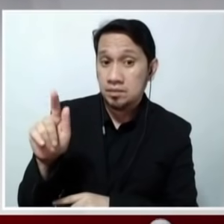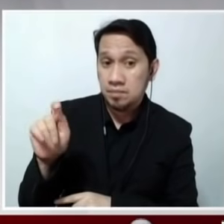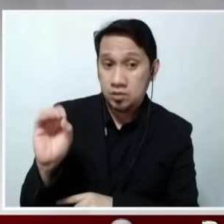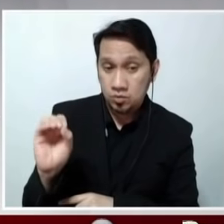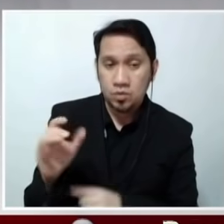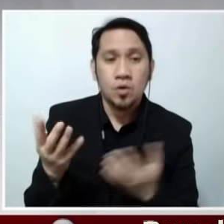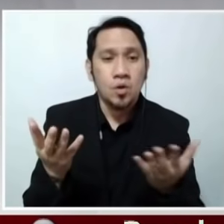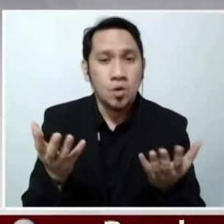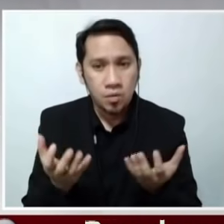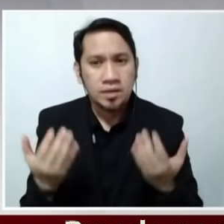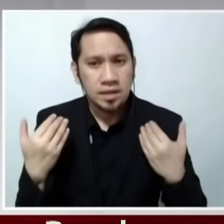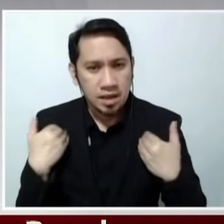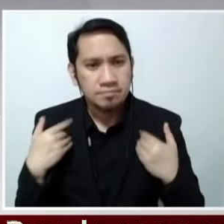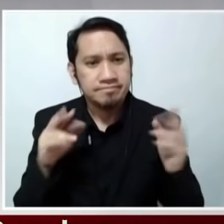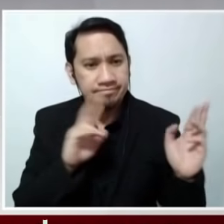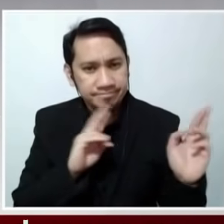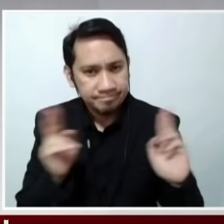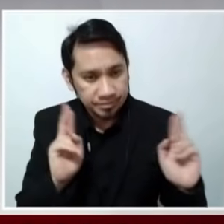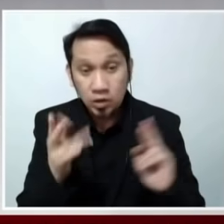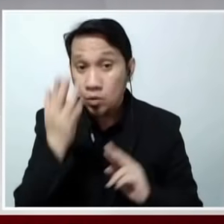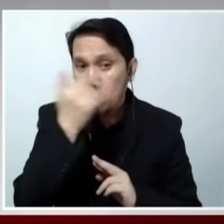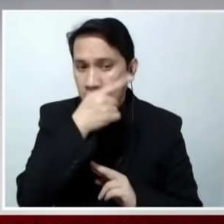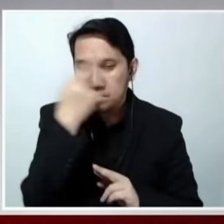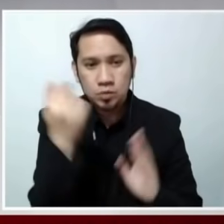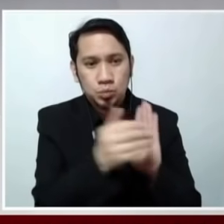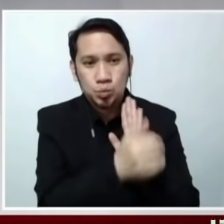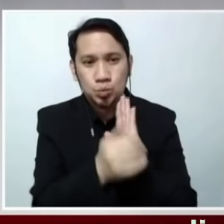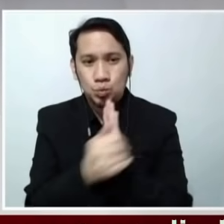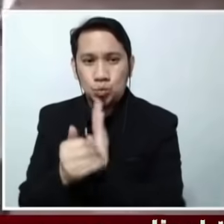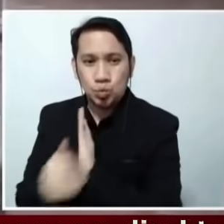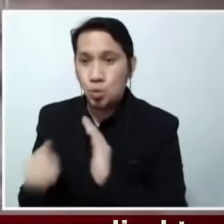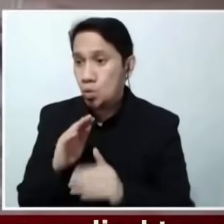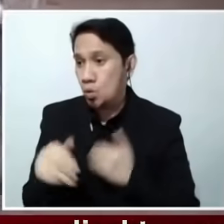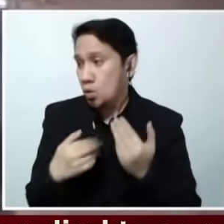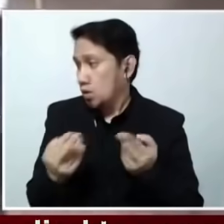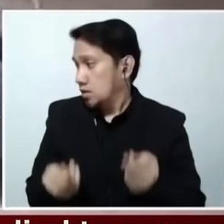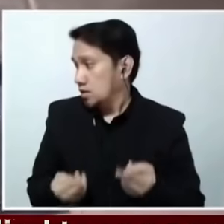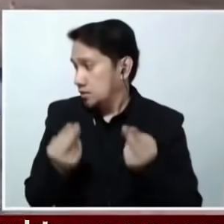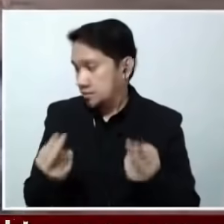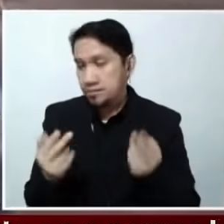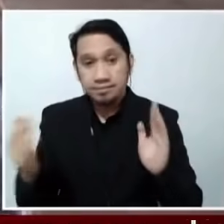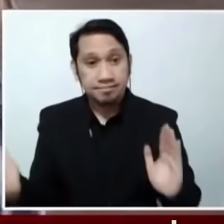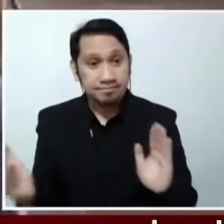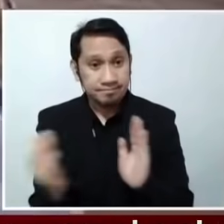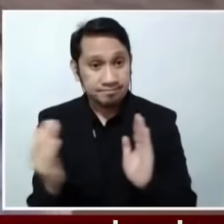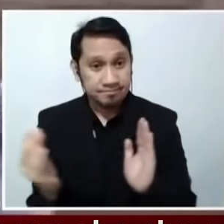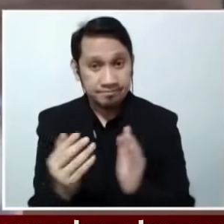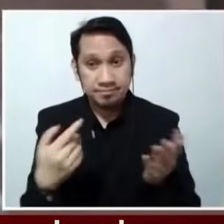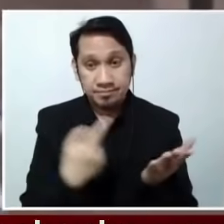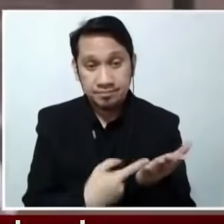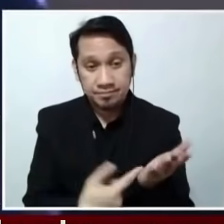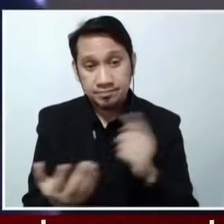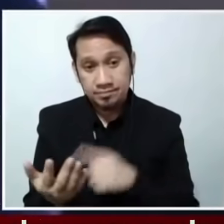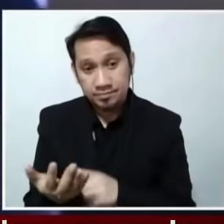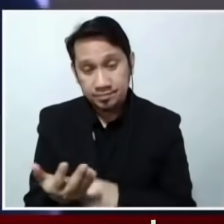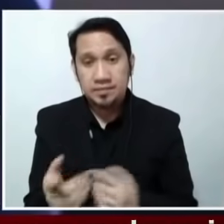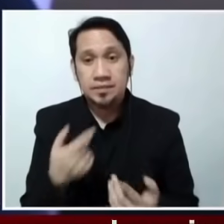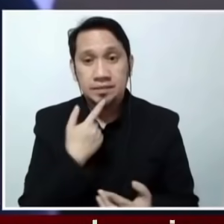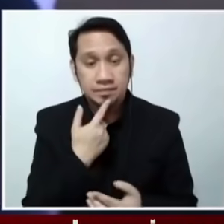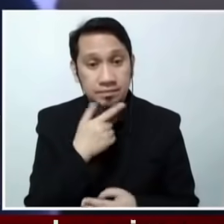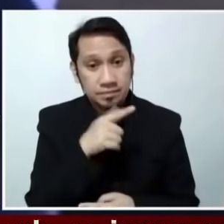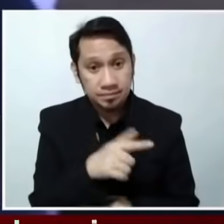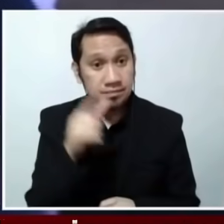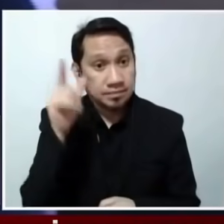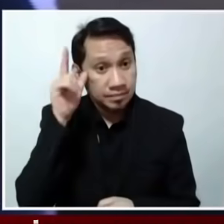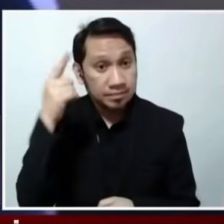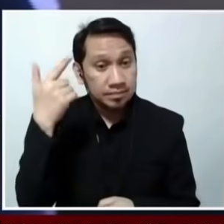anya may iba yung paghahanda dahil magagaling ang lahat ng kandidato. Ang harapang debate, sabi naman ni Leody de Guzman ng Partido Lakas ng